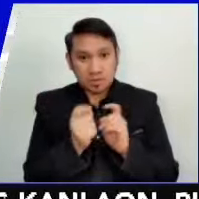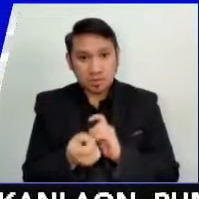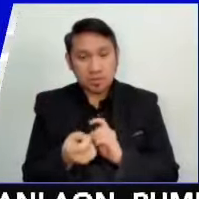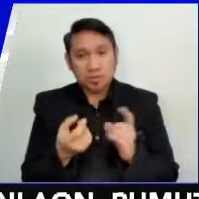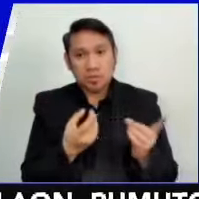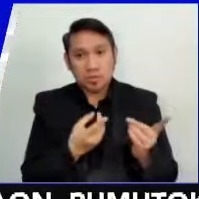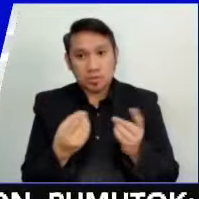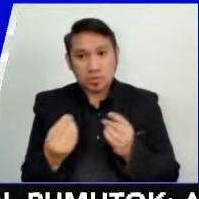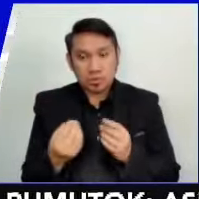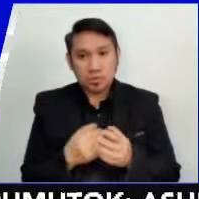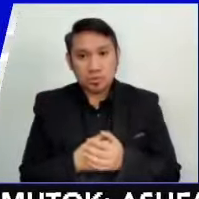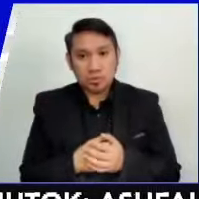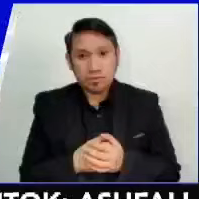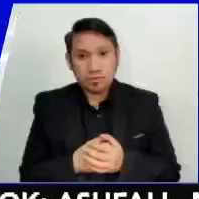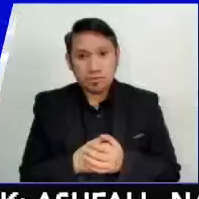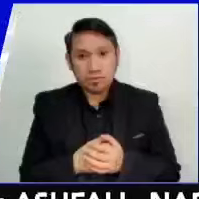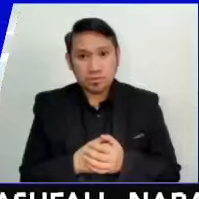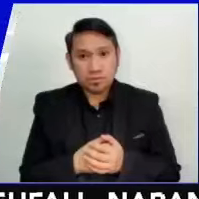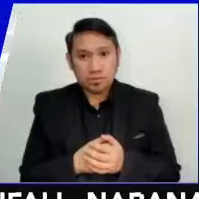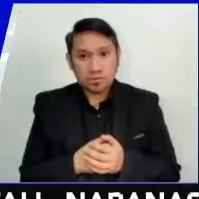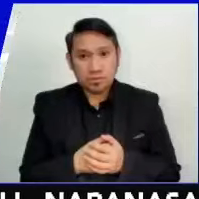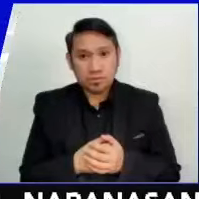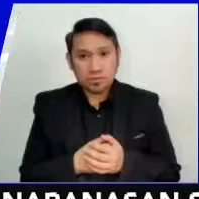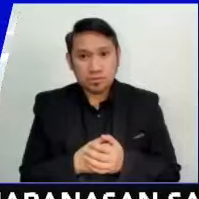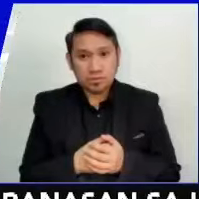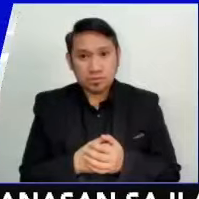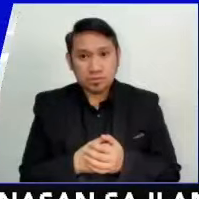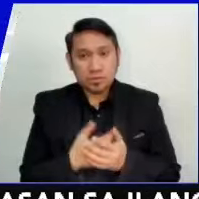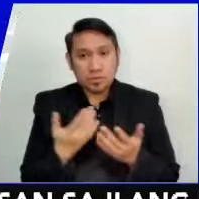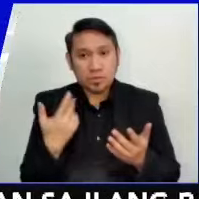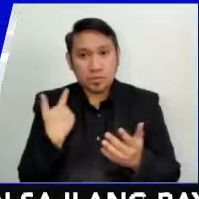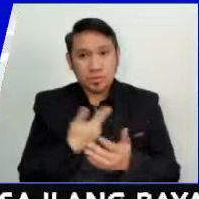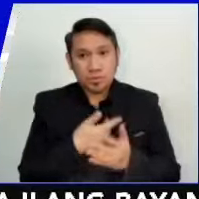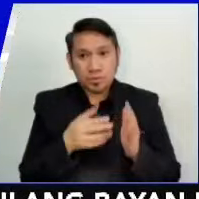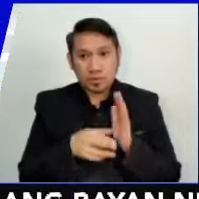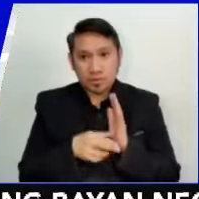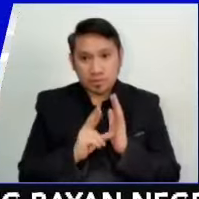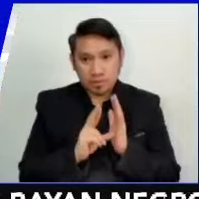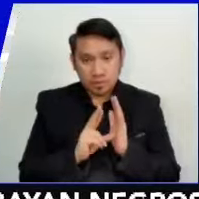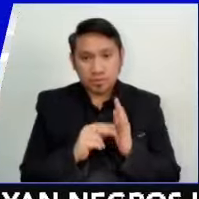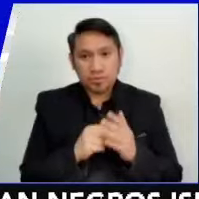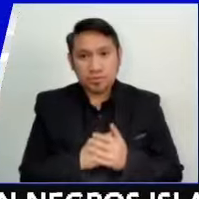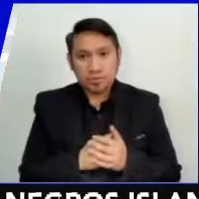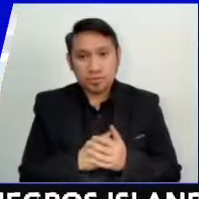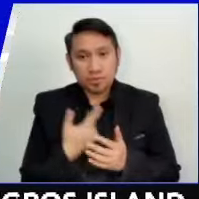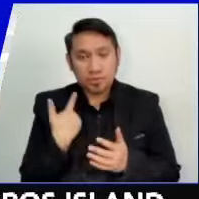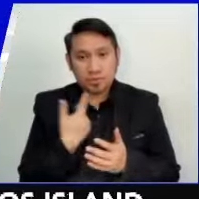WASAR training. Ni-review natin yung protocol, ni-review natin yung mga